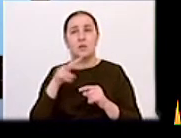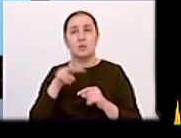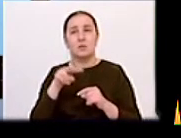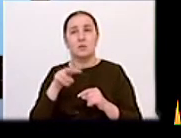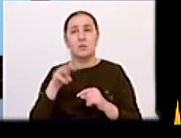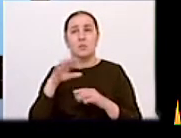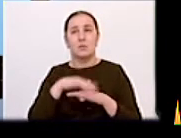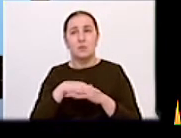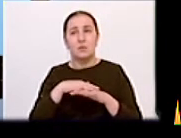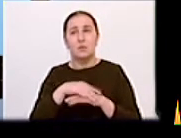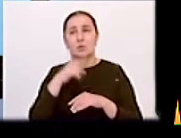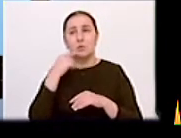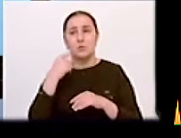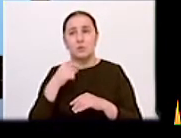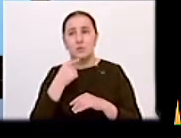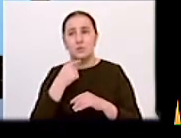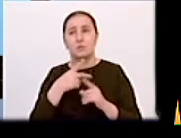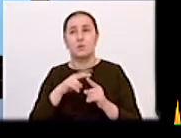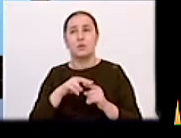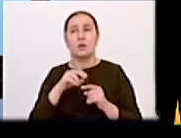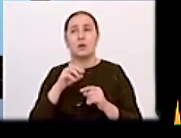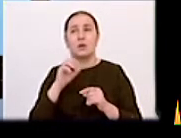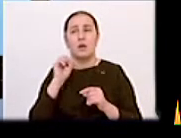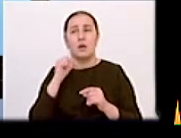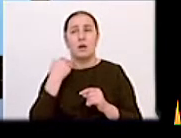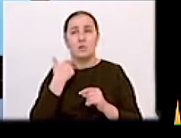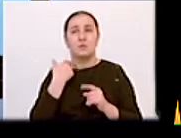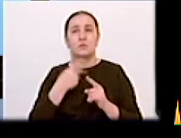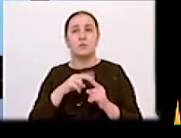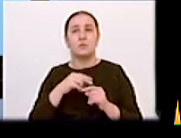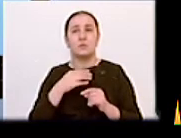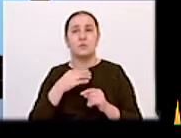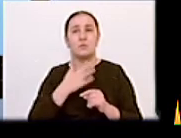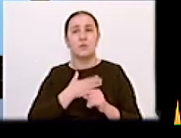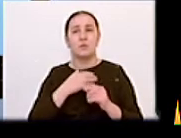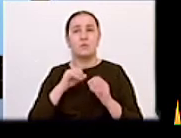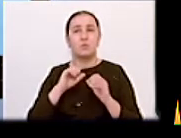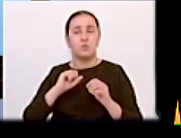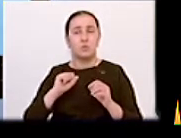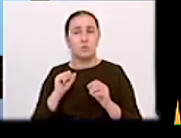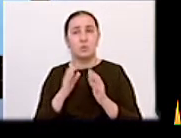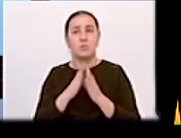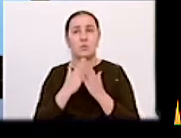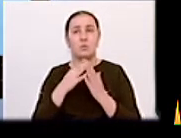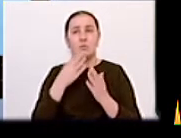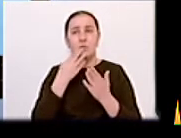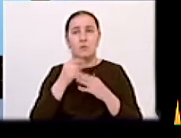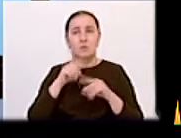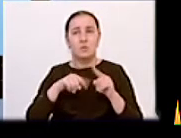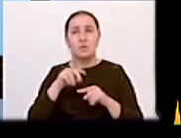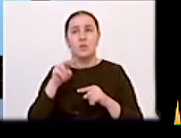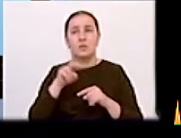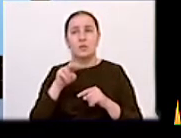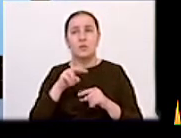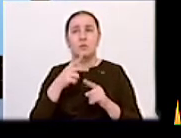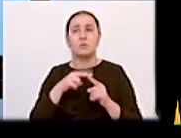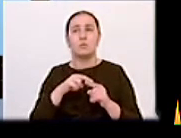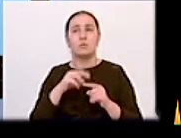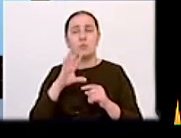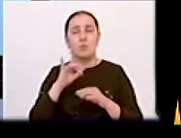литература, математика, биология. У моего друга в дневнике 5 по родному языку, литературе,